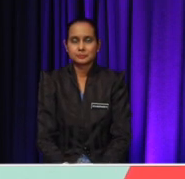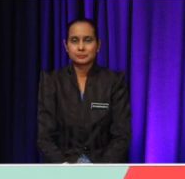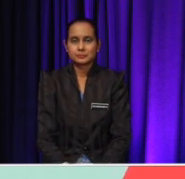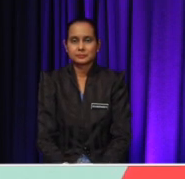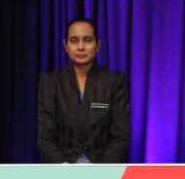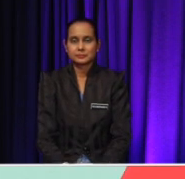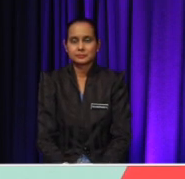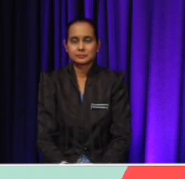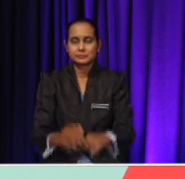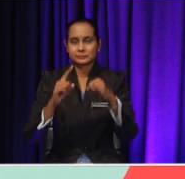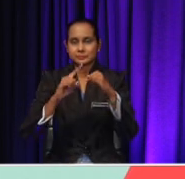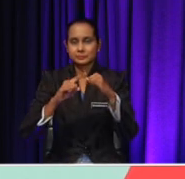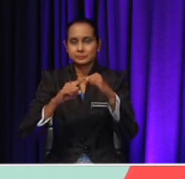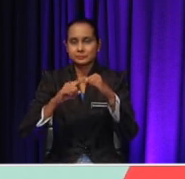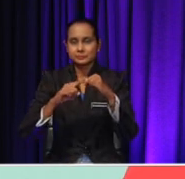baik